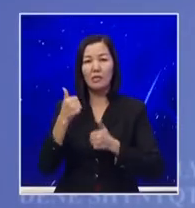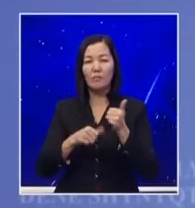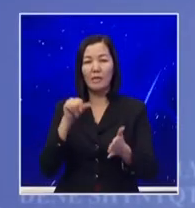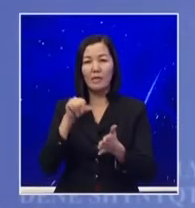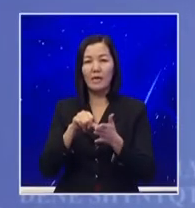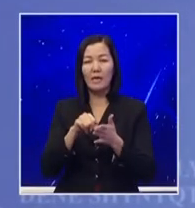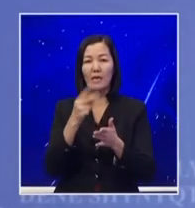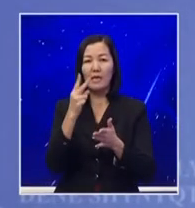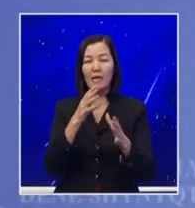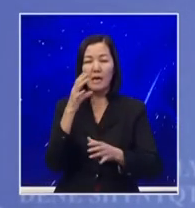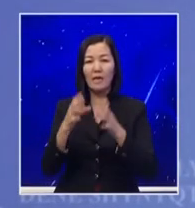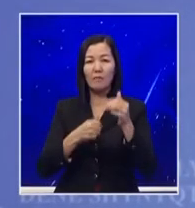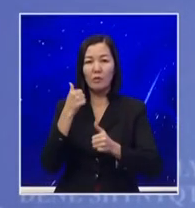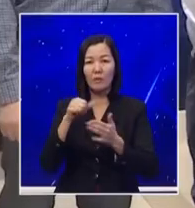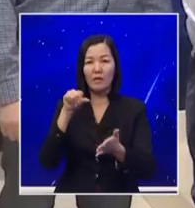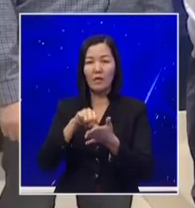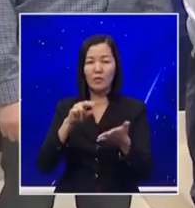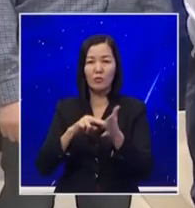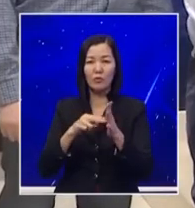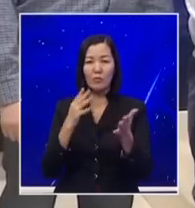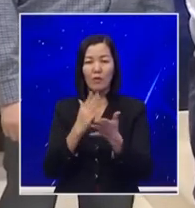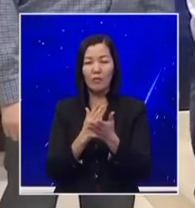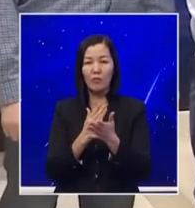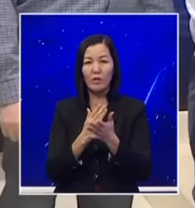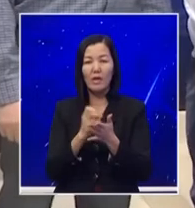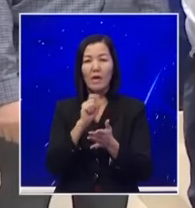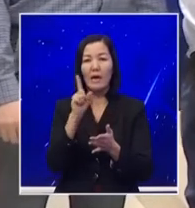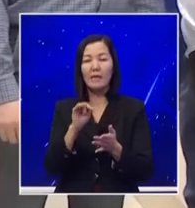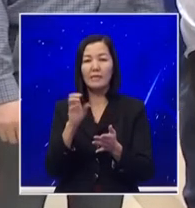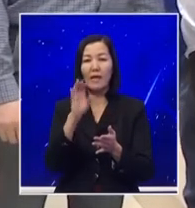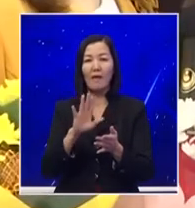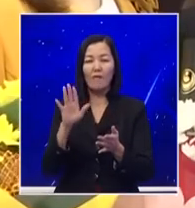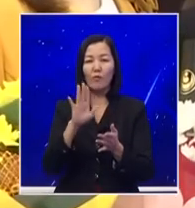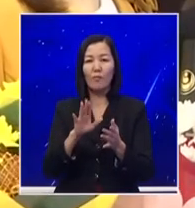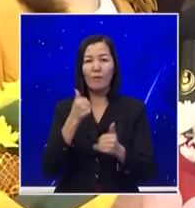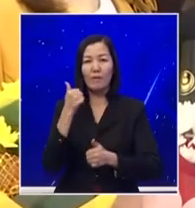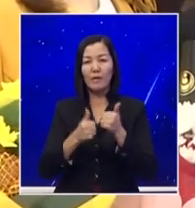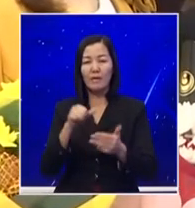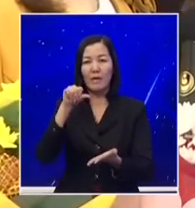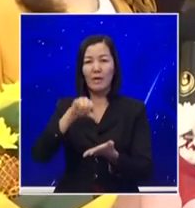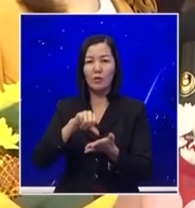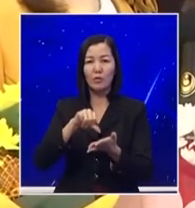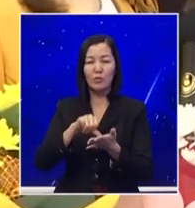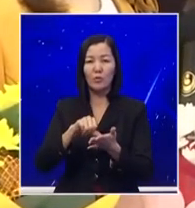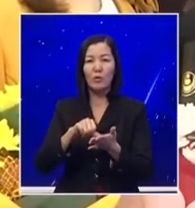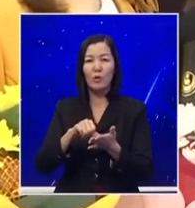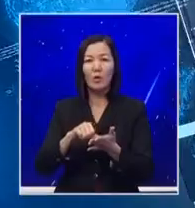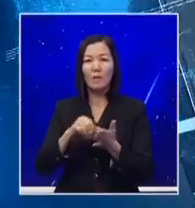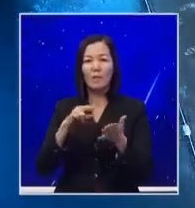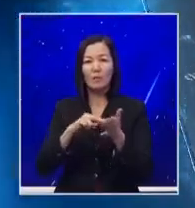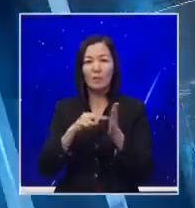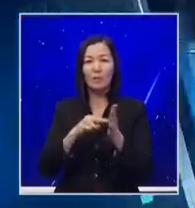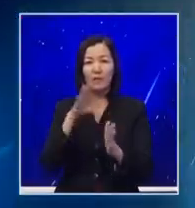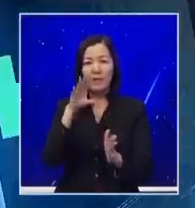Артынша екі әлем чемпионатына қатысуды жоспарлап отыр. Сонымен қатар Азия мен Европа біріншілігінде өнер көрсету де күн тәртібіне енген.